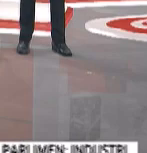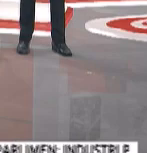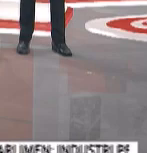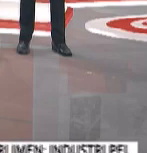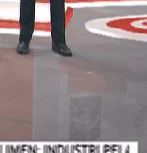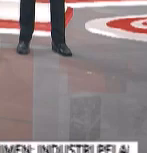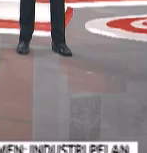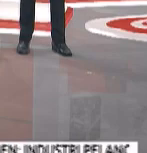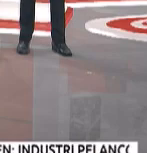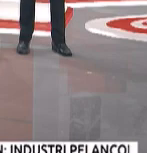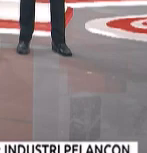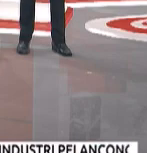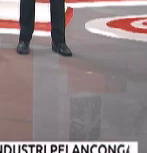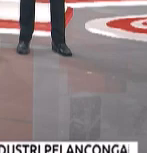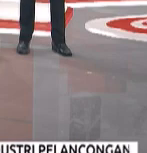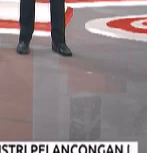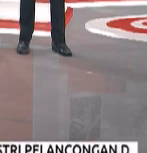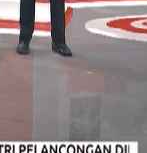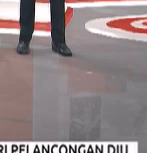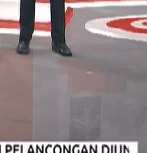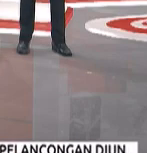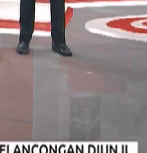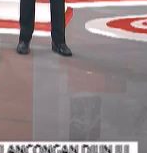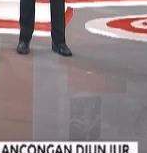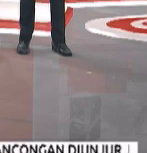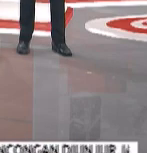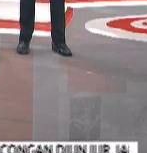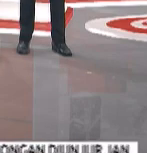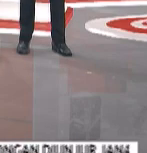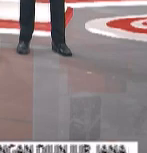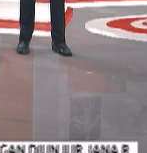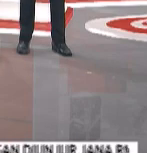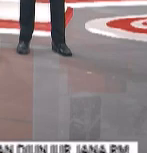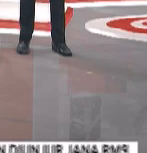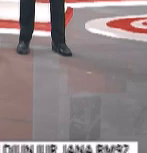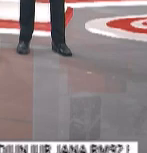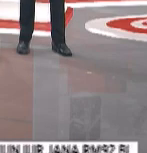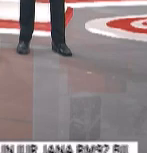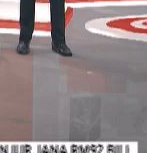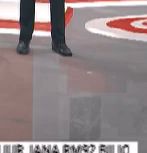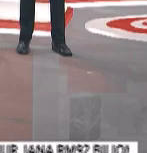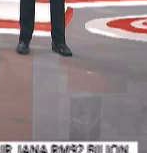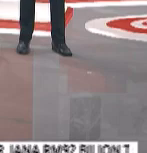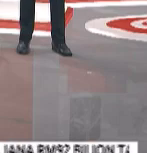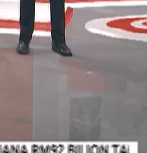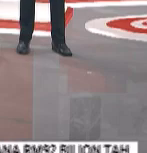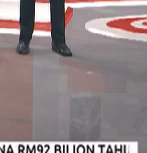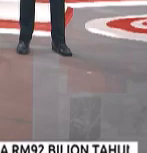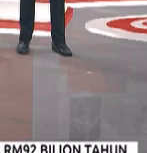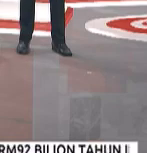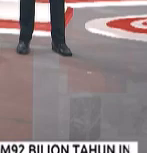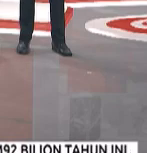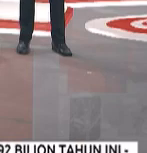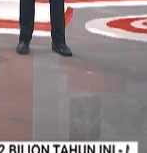pembentangan belanjawan 2020 pada esok hari, jangan kita lupakan bulan sukan negara. Bilakah pelancarannya? perinciannya dalam segmen